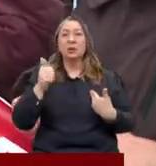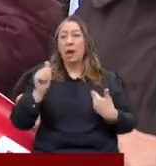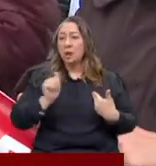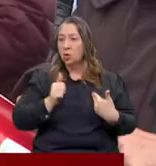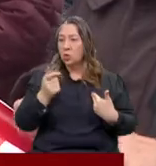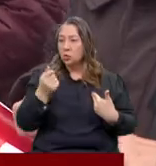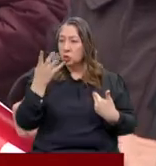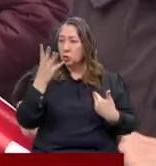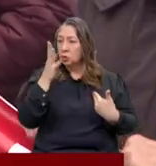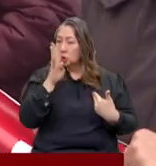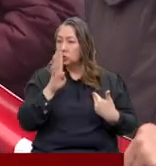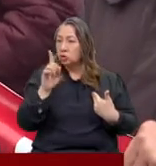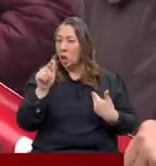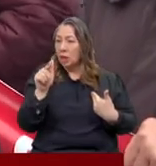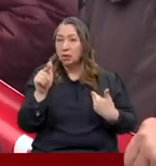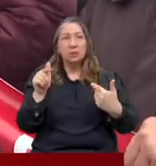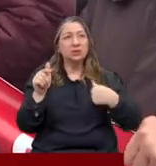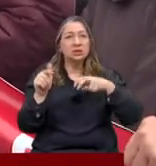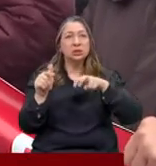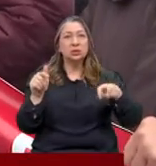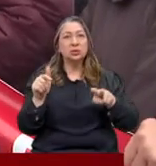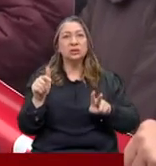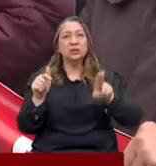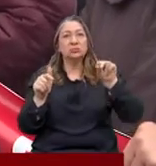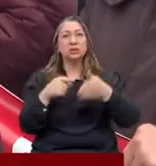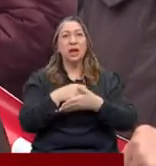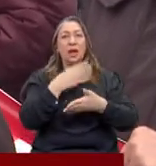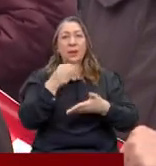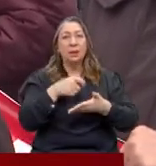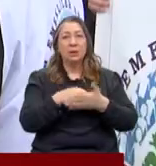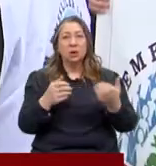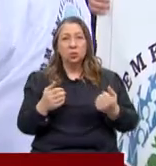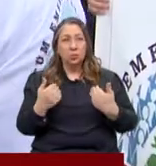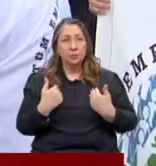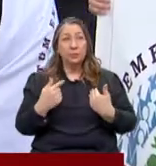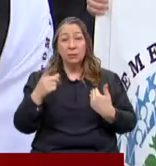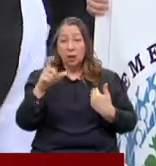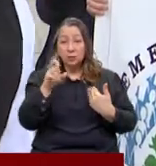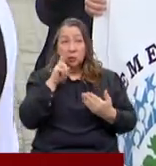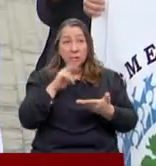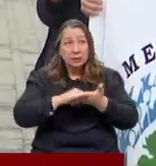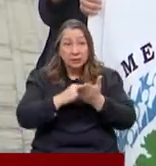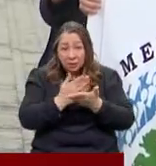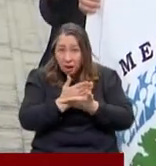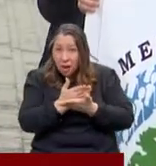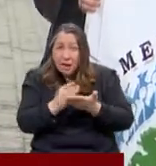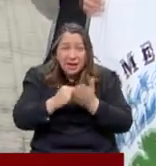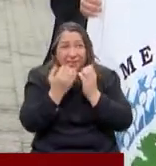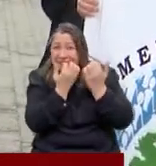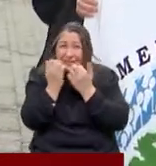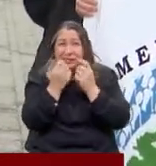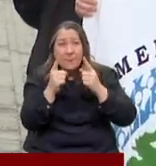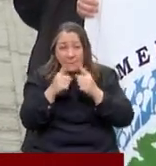asgari ücret 416 civarı, ben 870 lira emekli maaşı alıyordum. Ay sonunu nasıl denk getireceğiz